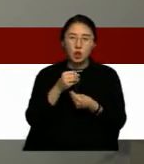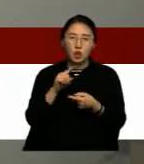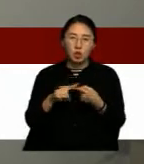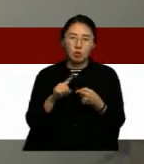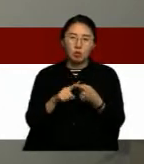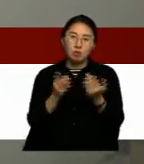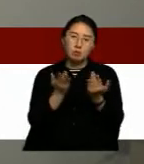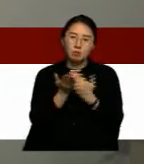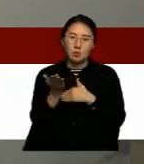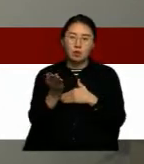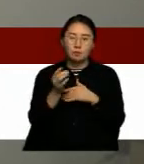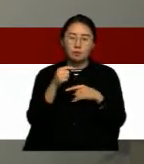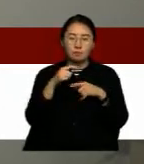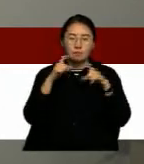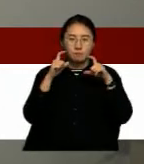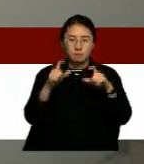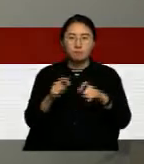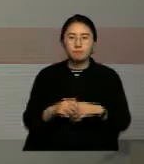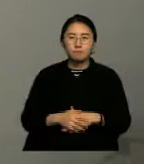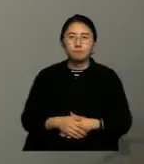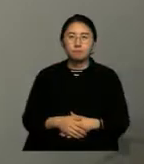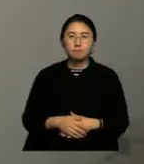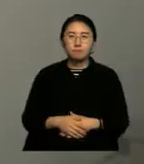안전장치에서도 부적합 사항이 나타났다.